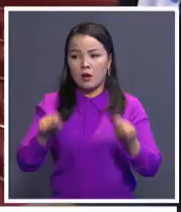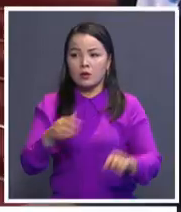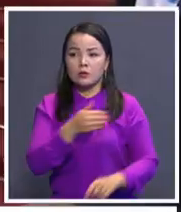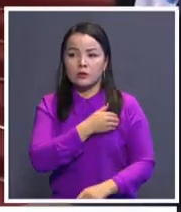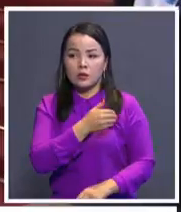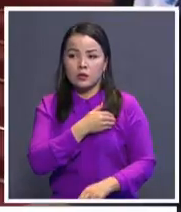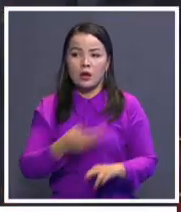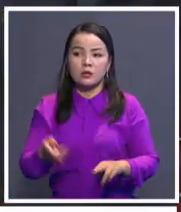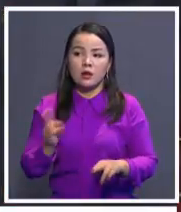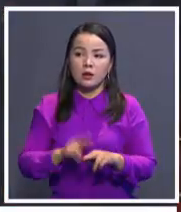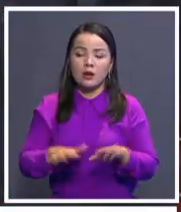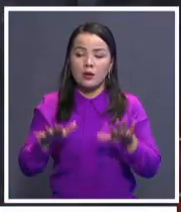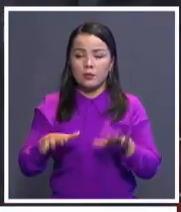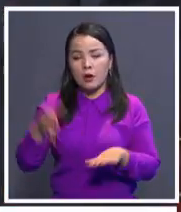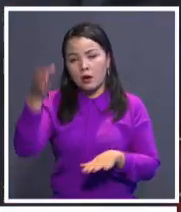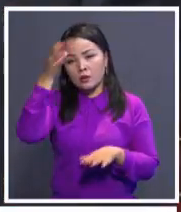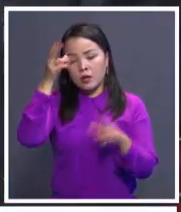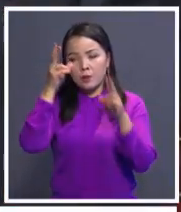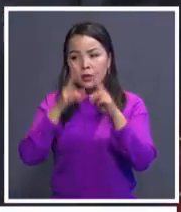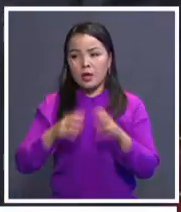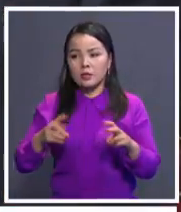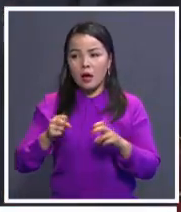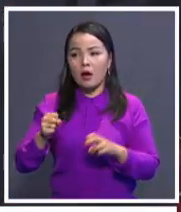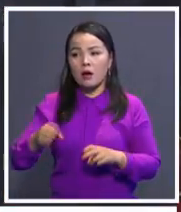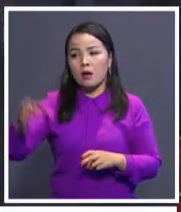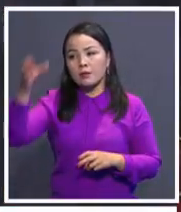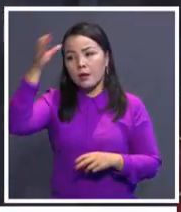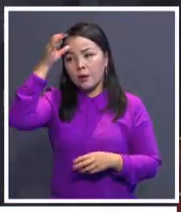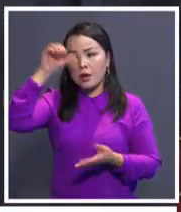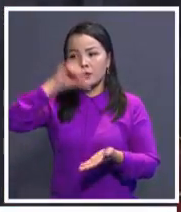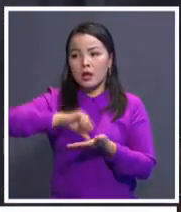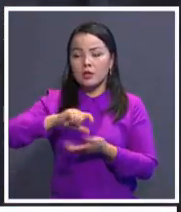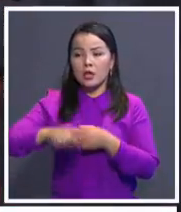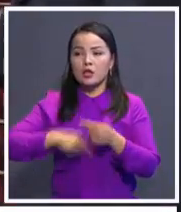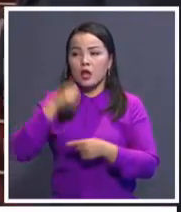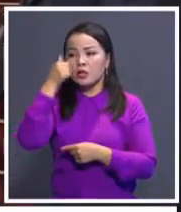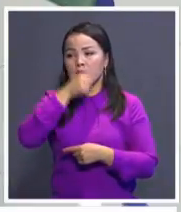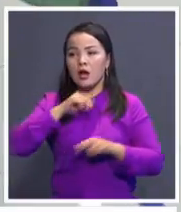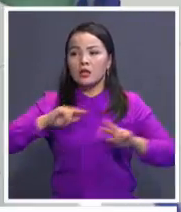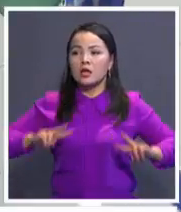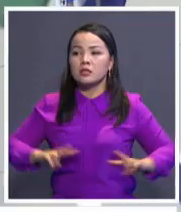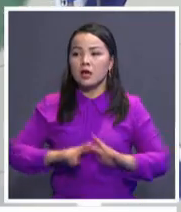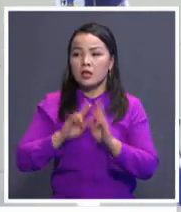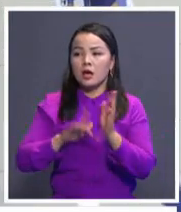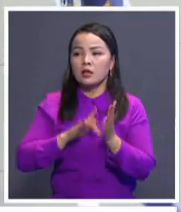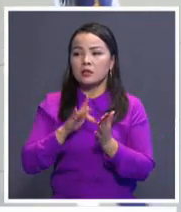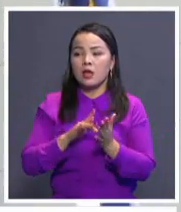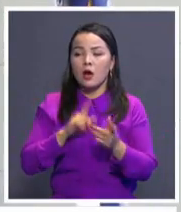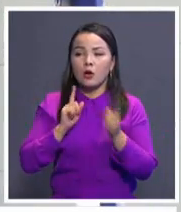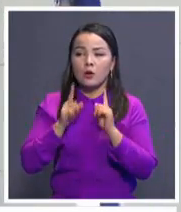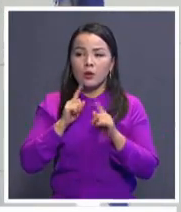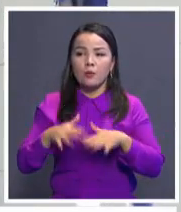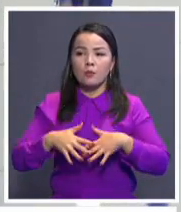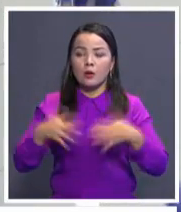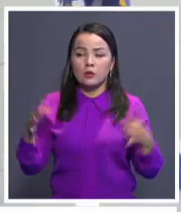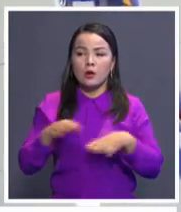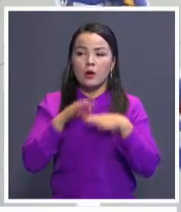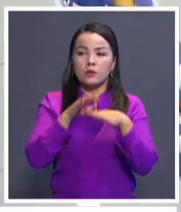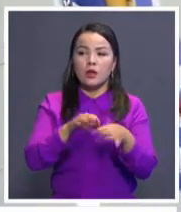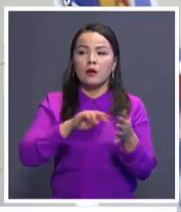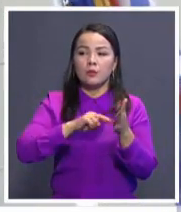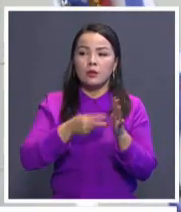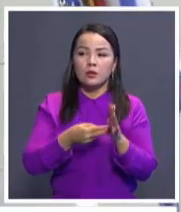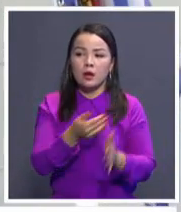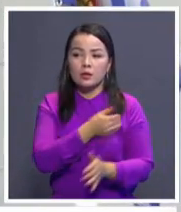мамандар дайындап, ғылыми зерттеулер жүргізумен айналысатын академия келесі жылы Астанада үлкен конференция ұйымдастыруды көздеп отыр.